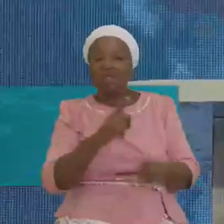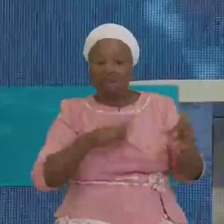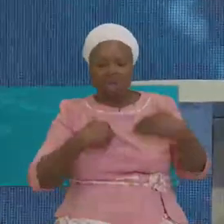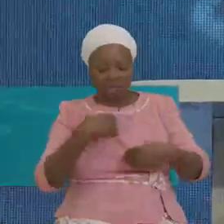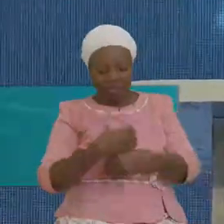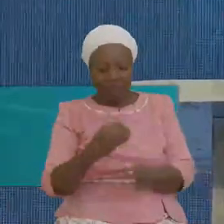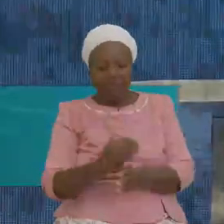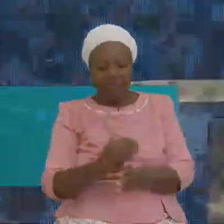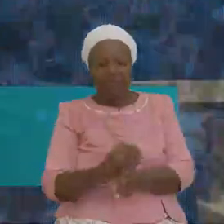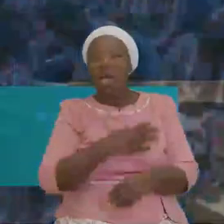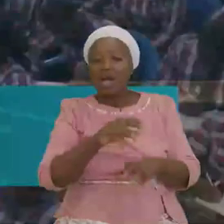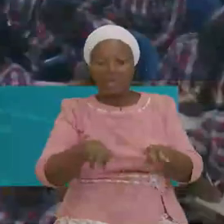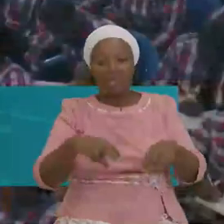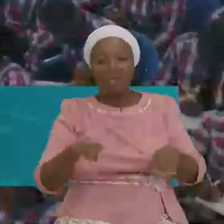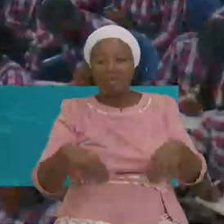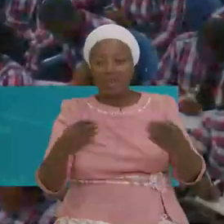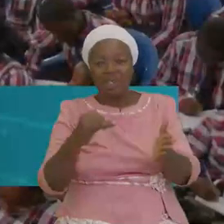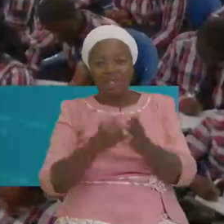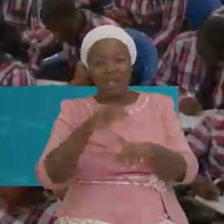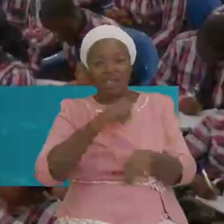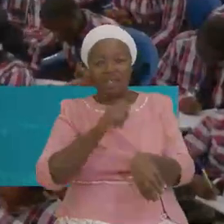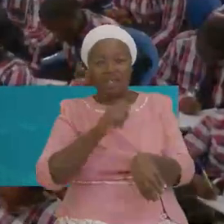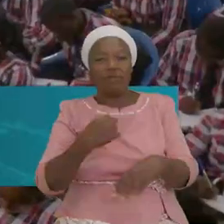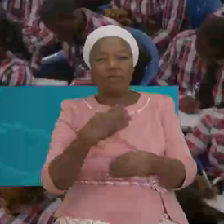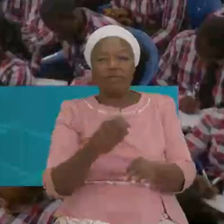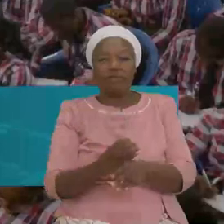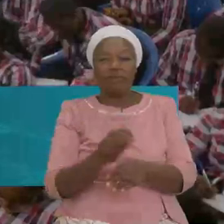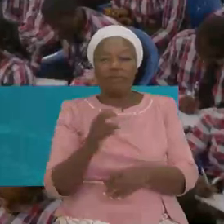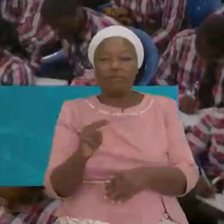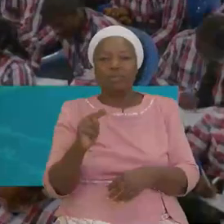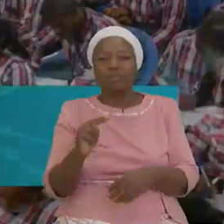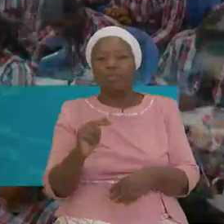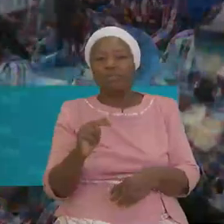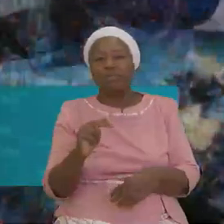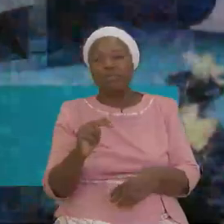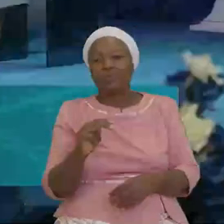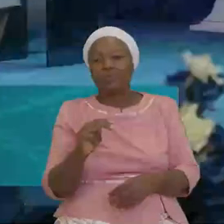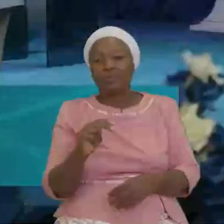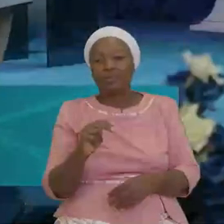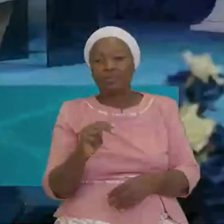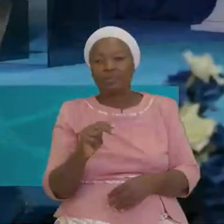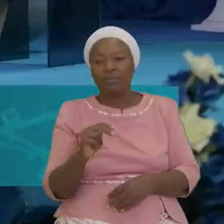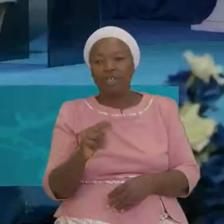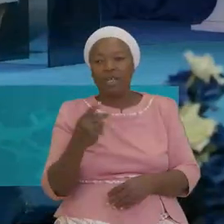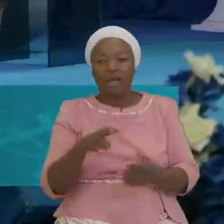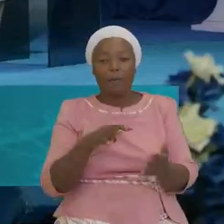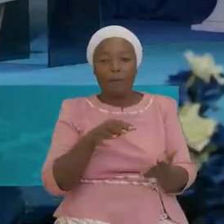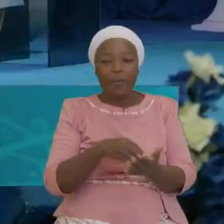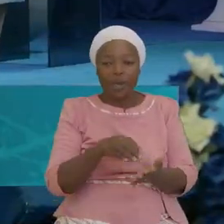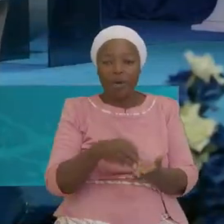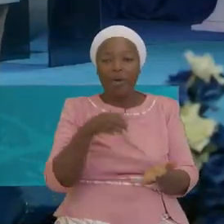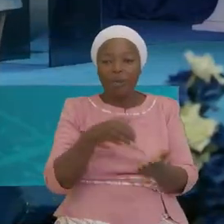les hommes dans le monde auront besoin. Dieu en a pourvu au temps de la création.